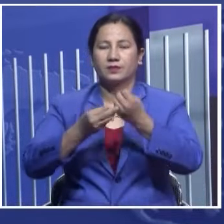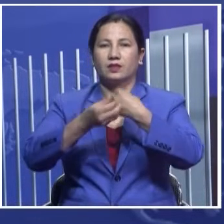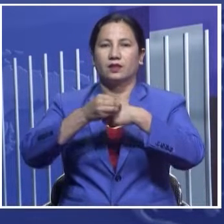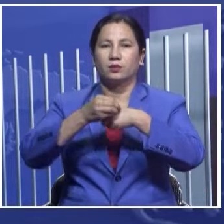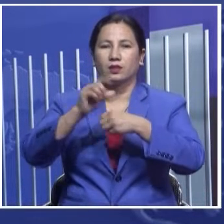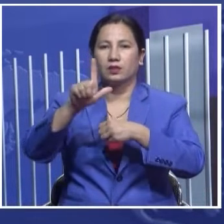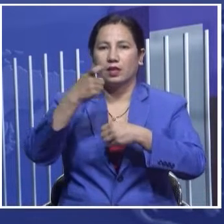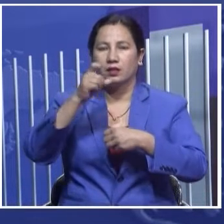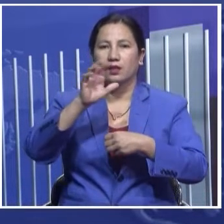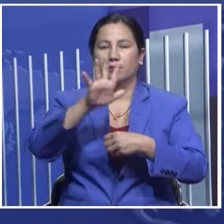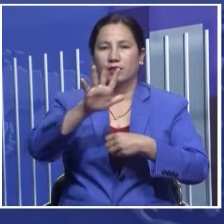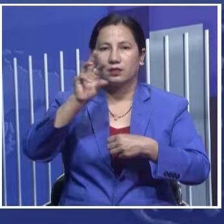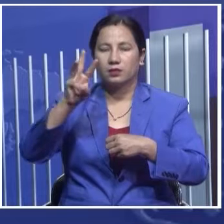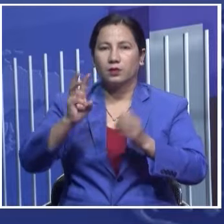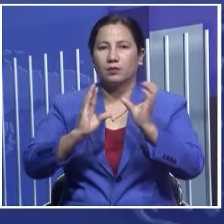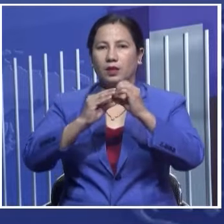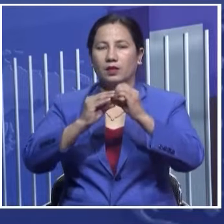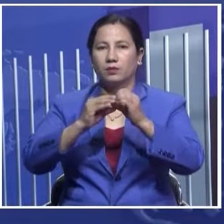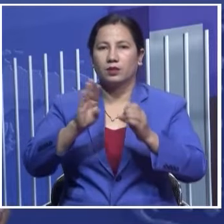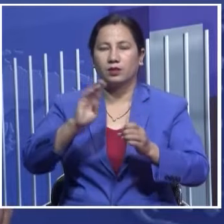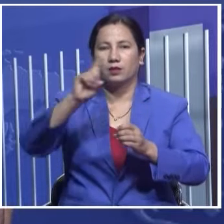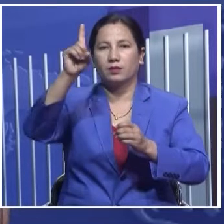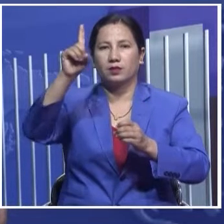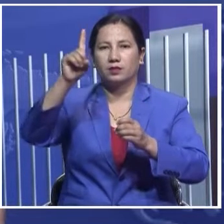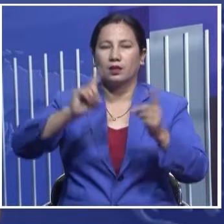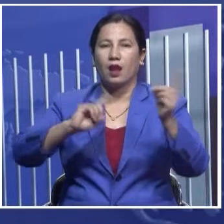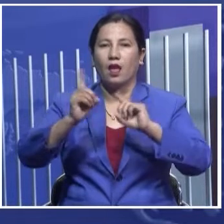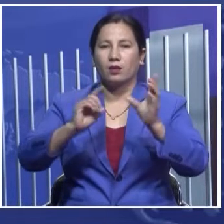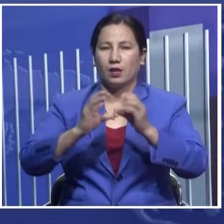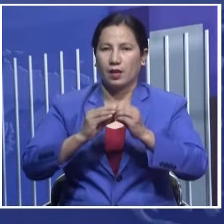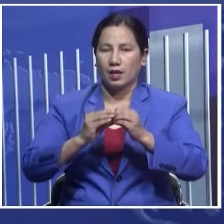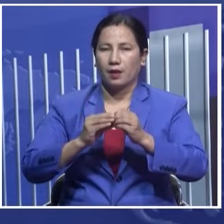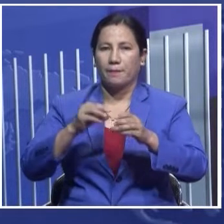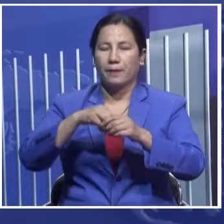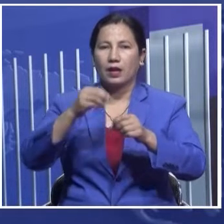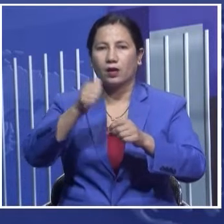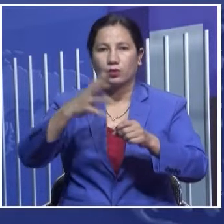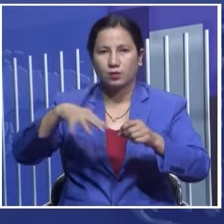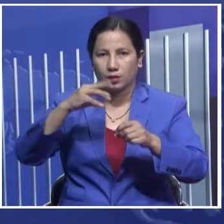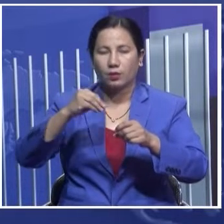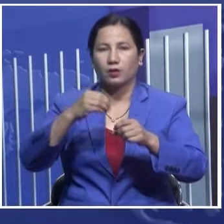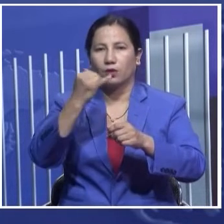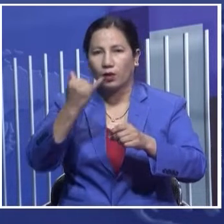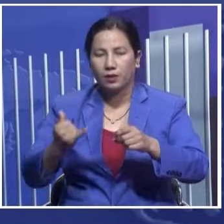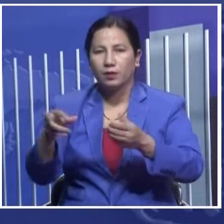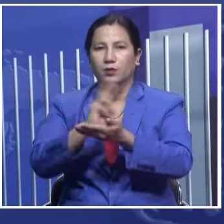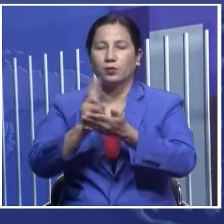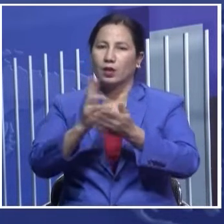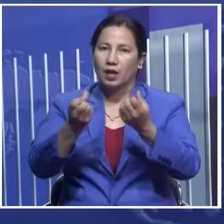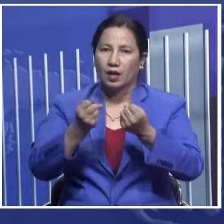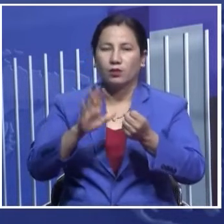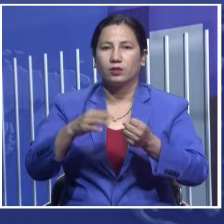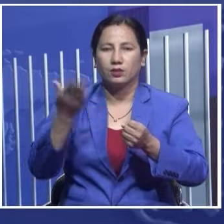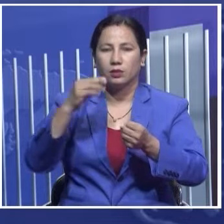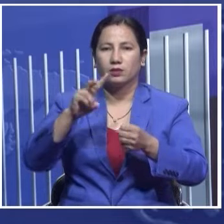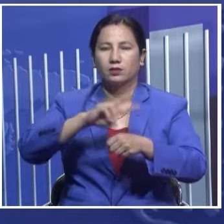देशभरका 753 पालिकामध्ये बाजुराको बुढीगंगा नगरपालिका बाहेक अरू सबैको अन्तिम नतिजा आएको छ।